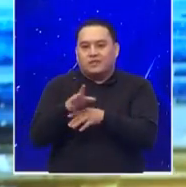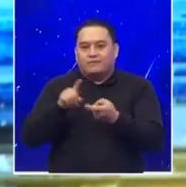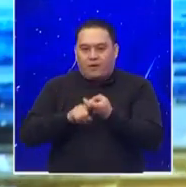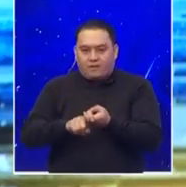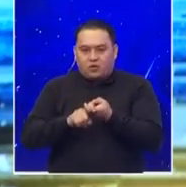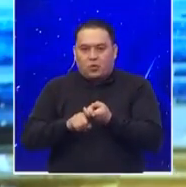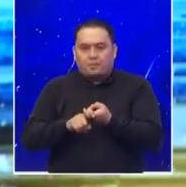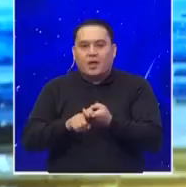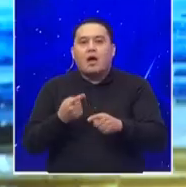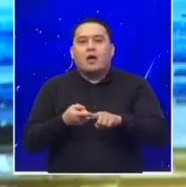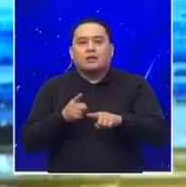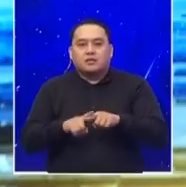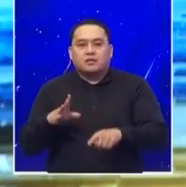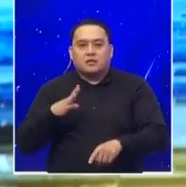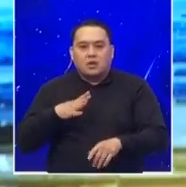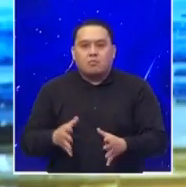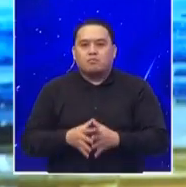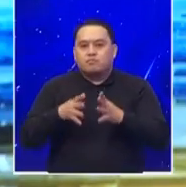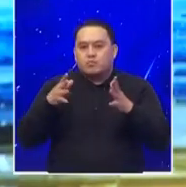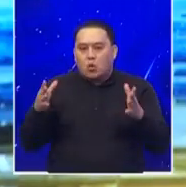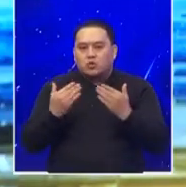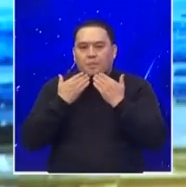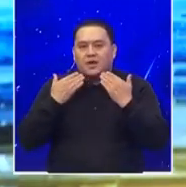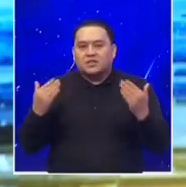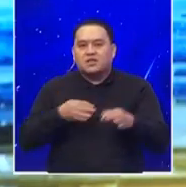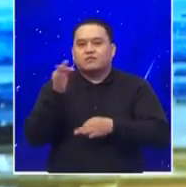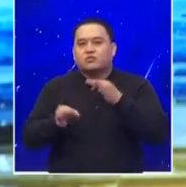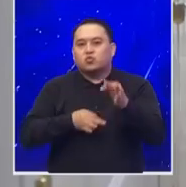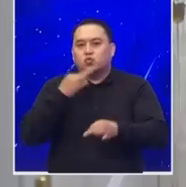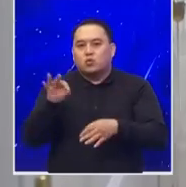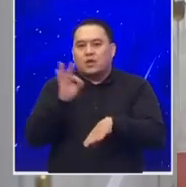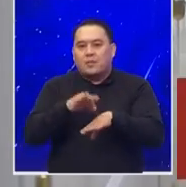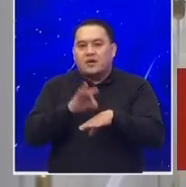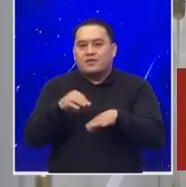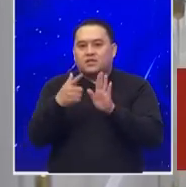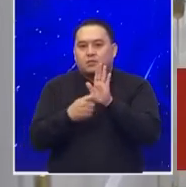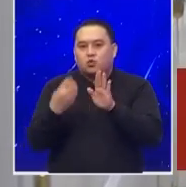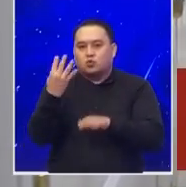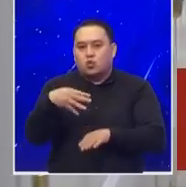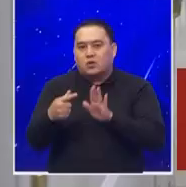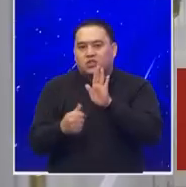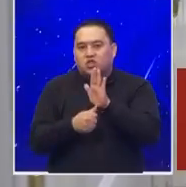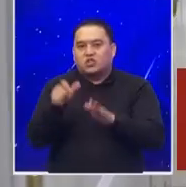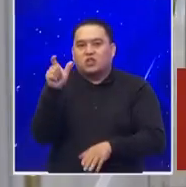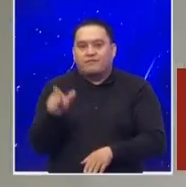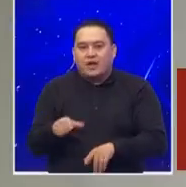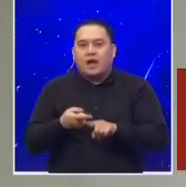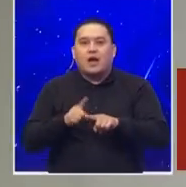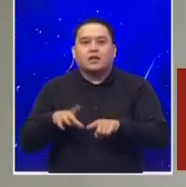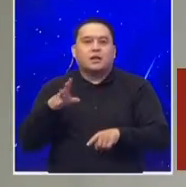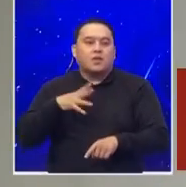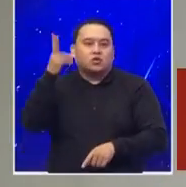заражения коронавирусом COVID-19. За последние сутки число зараженных выросло на 746